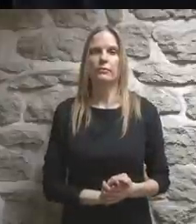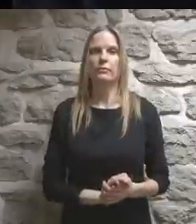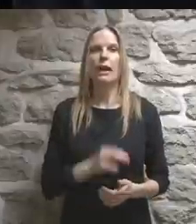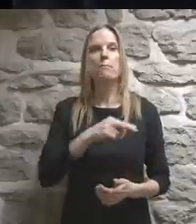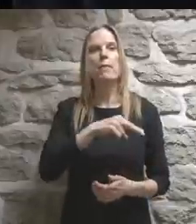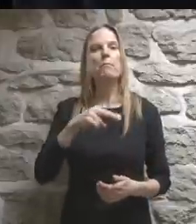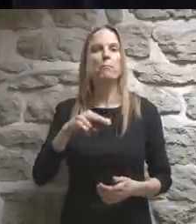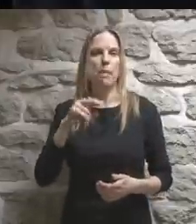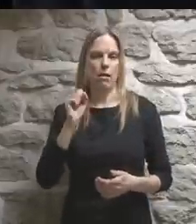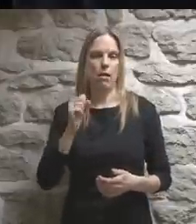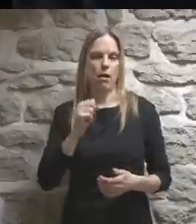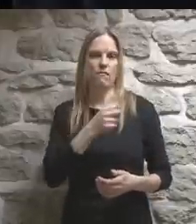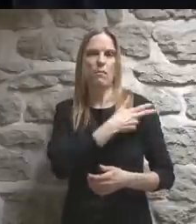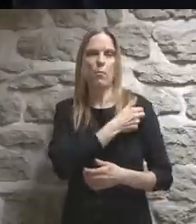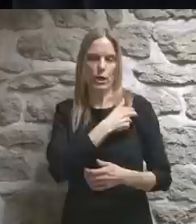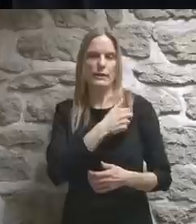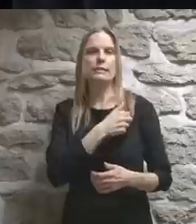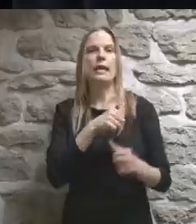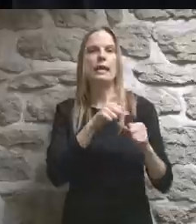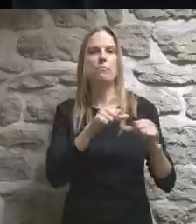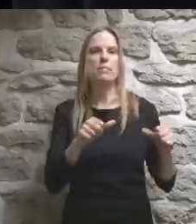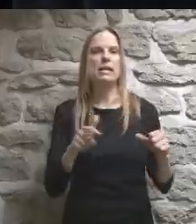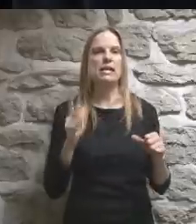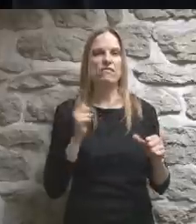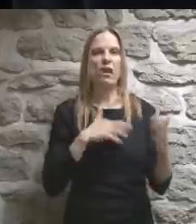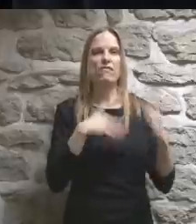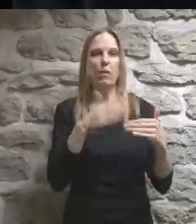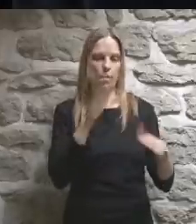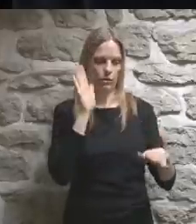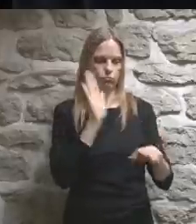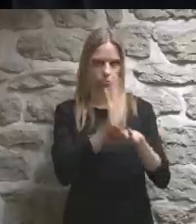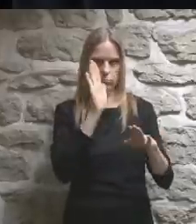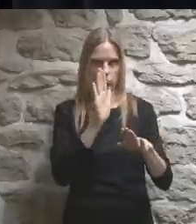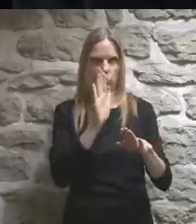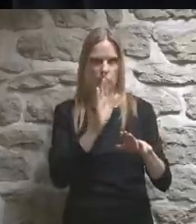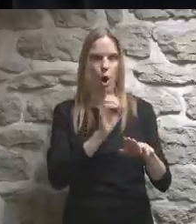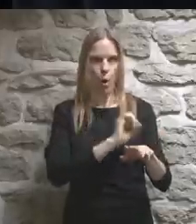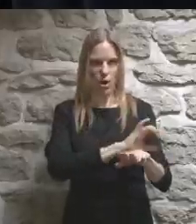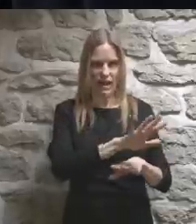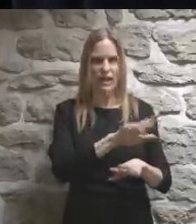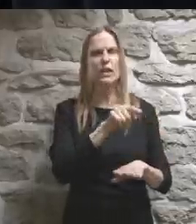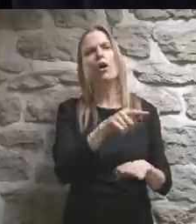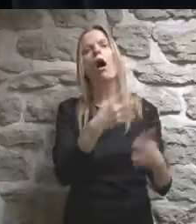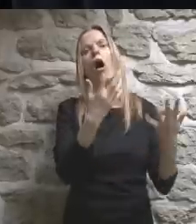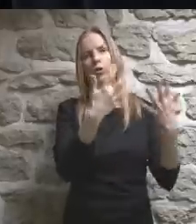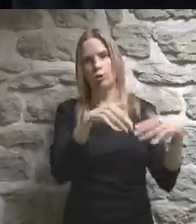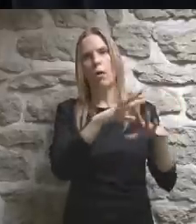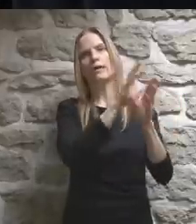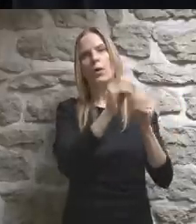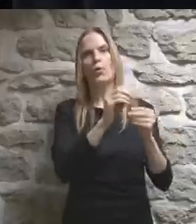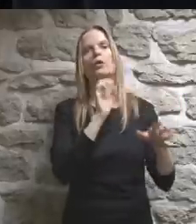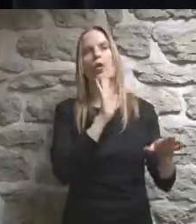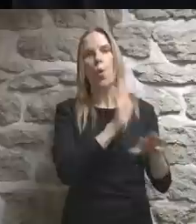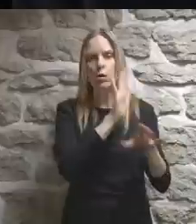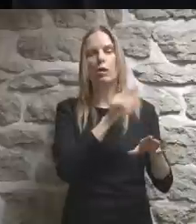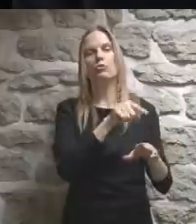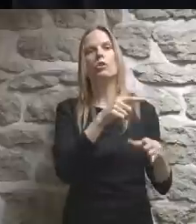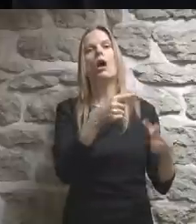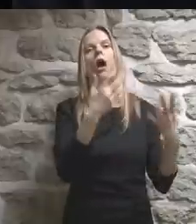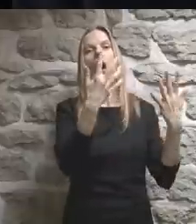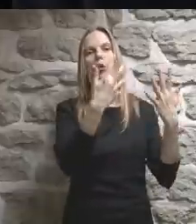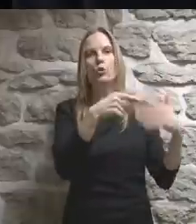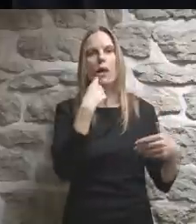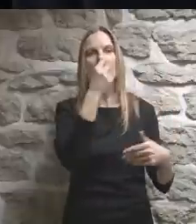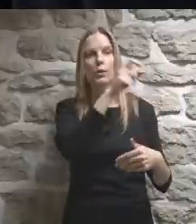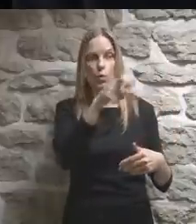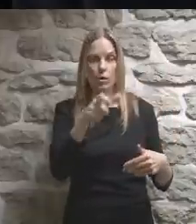PPA poolt on antud välja korraldus, mis siis põhimõtteliselt üldkorraldus on automaatselt siis pikendab nende